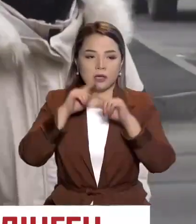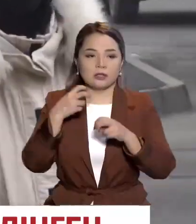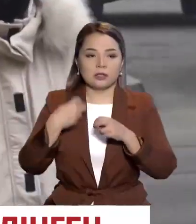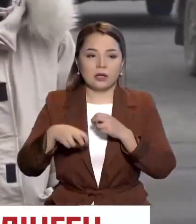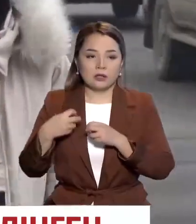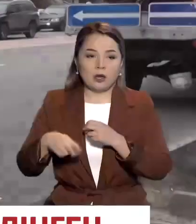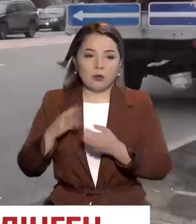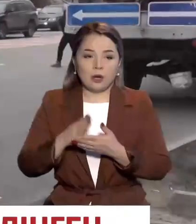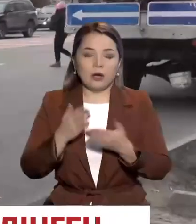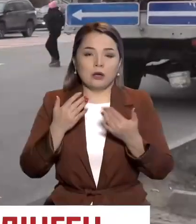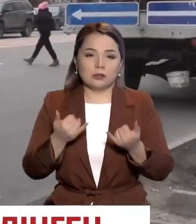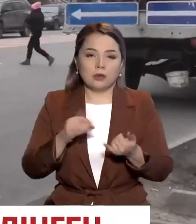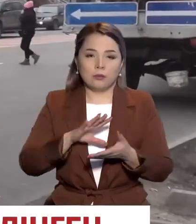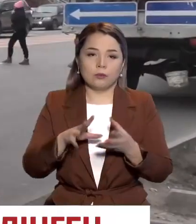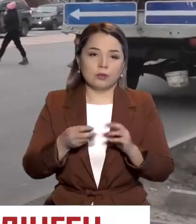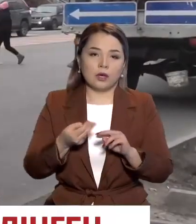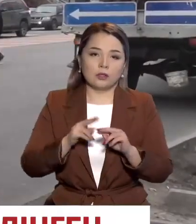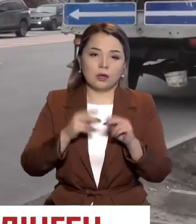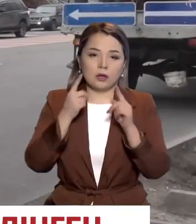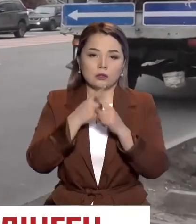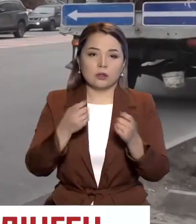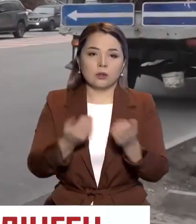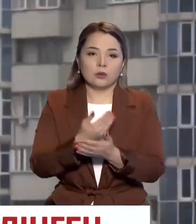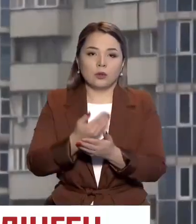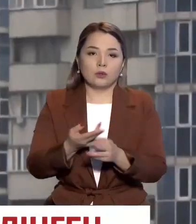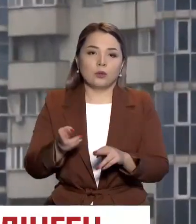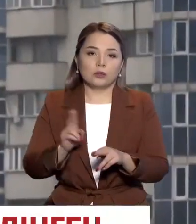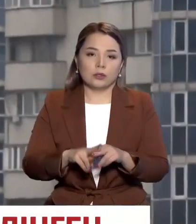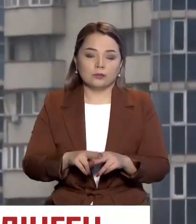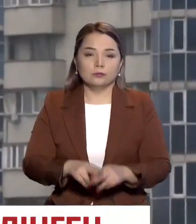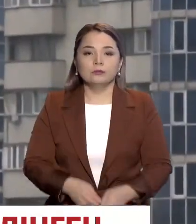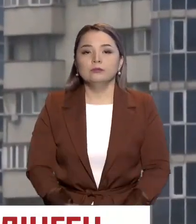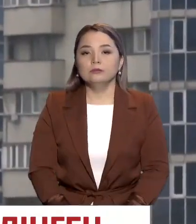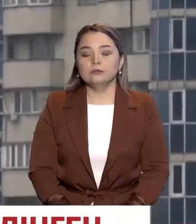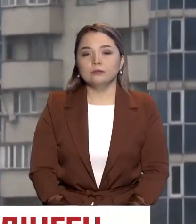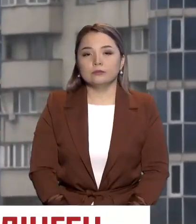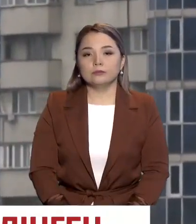шыққан. Ләйлә, біздегі бар соңғы ақпарат осы, сөз тізгін өзіңде.